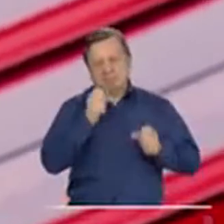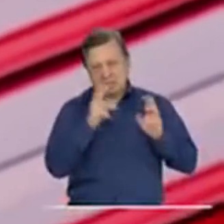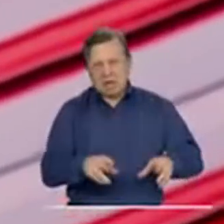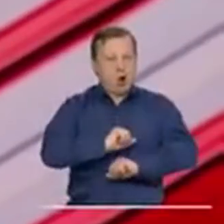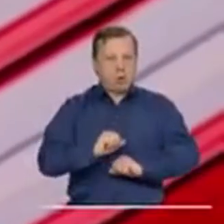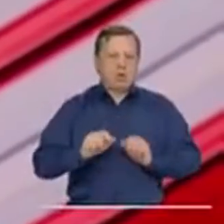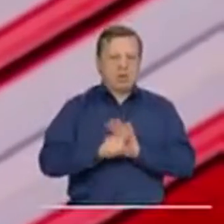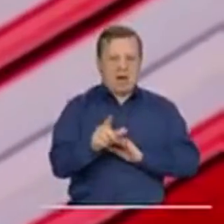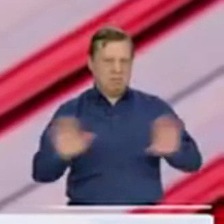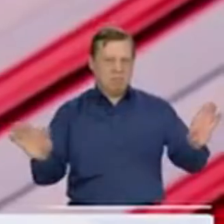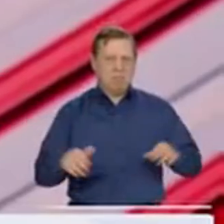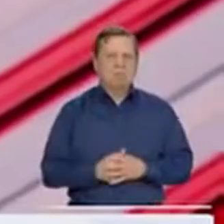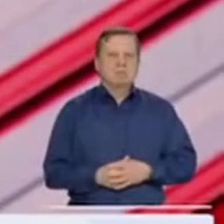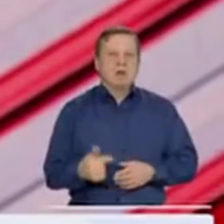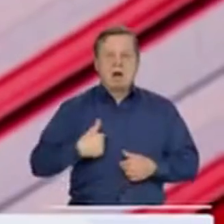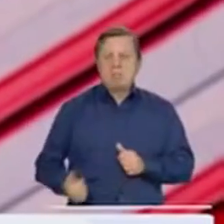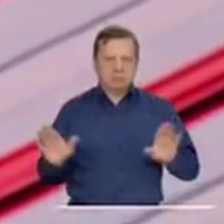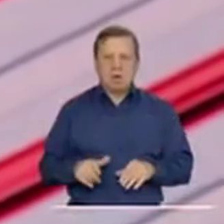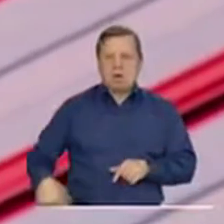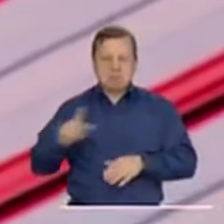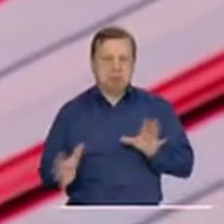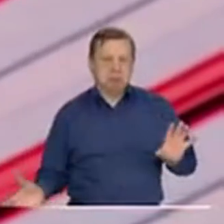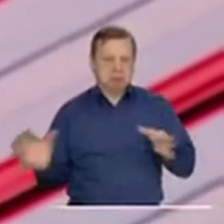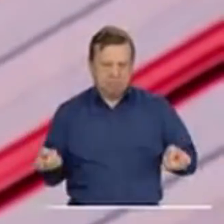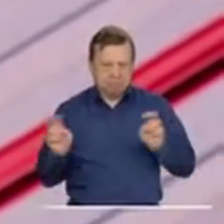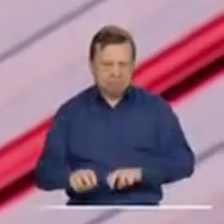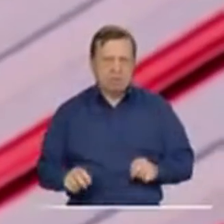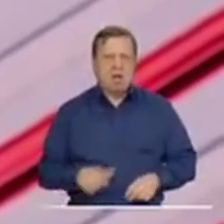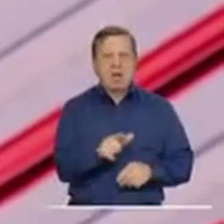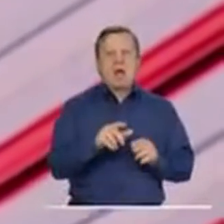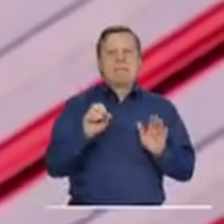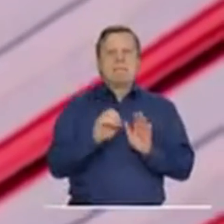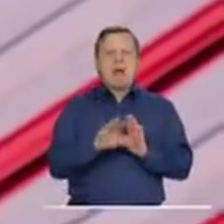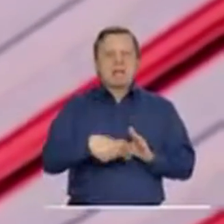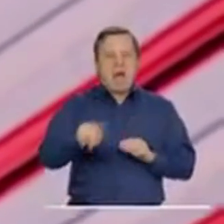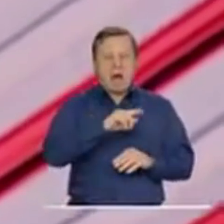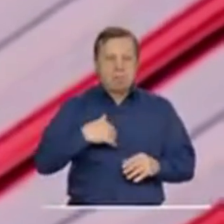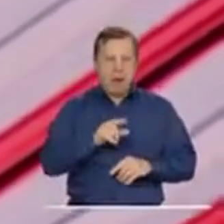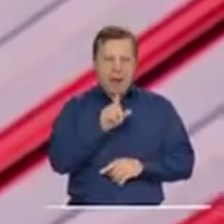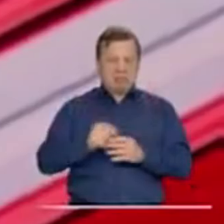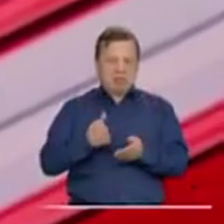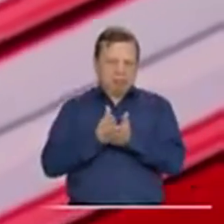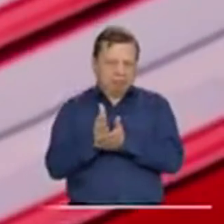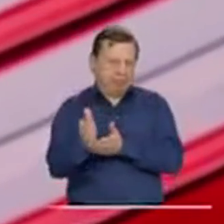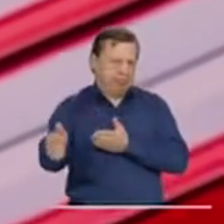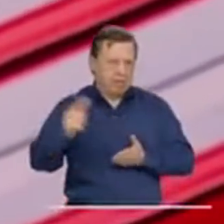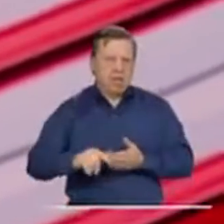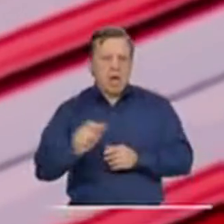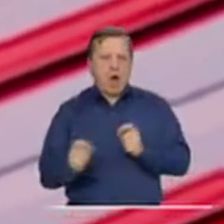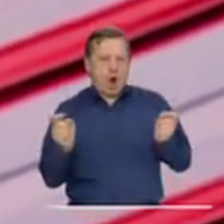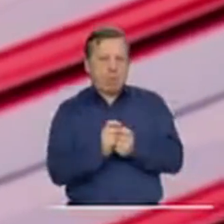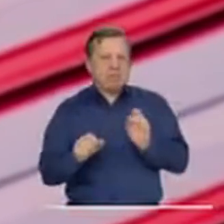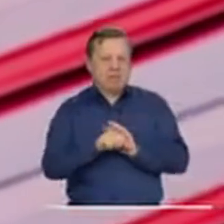oczekiwania Andrzeja Dudy. Ale przypomnijmy, że zwykli polscy patrioci tworzą od podstaw Konfederację, która weszła do Sejmu i jest w tej chwili opozycją w polskim